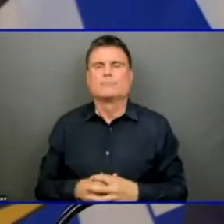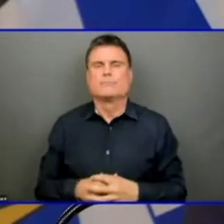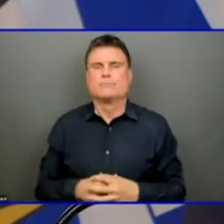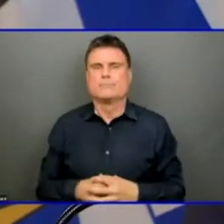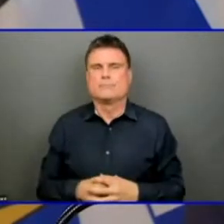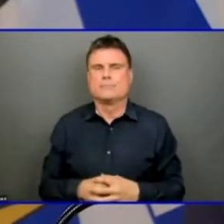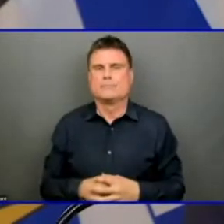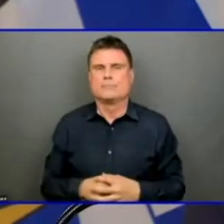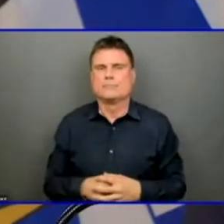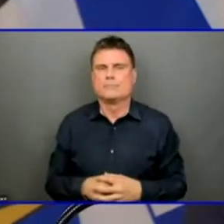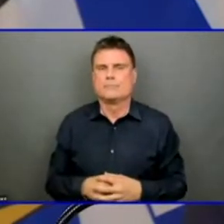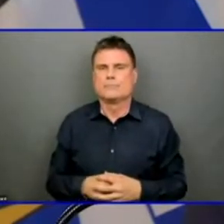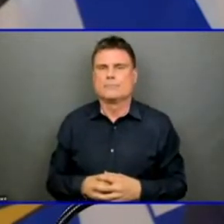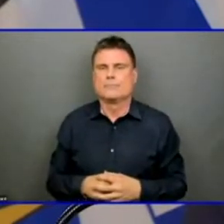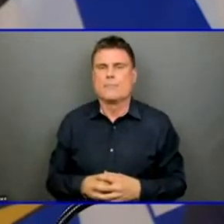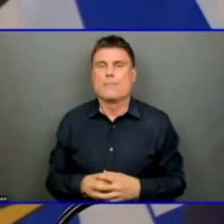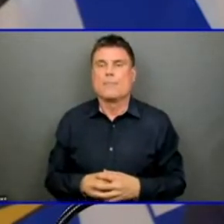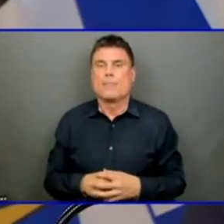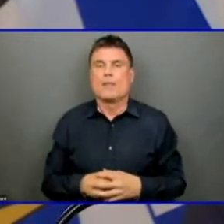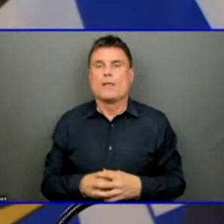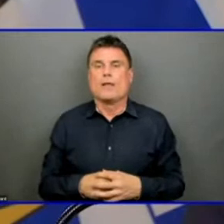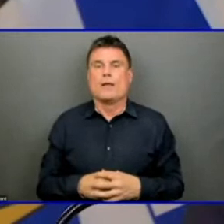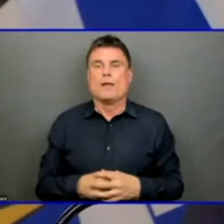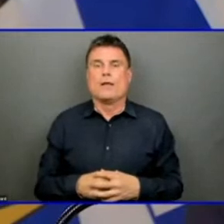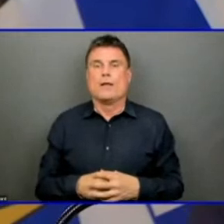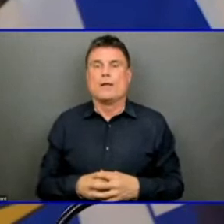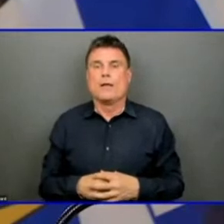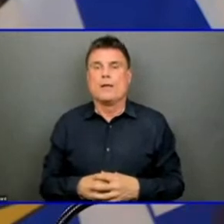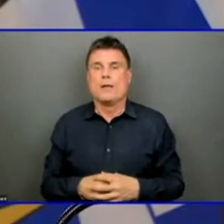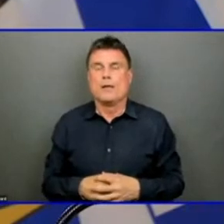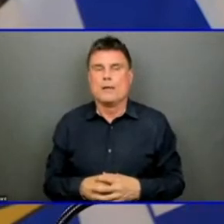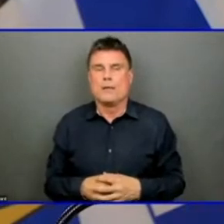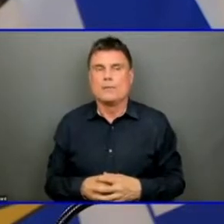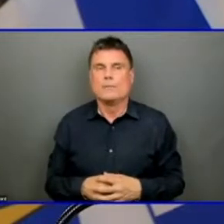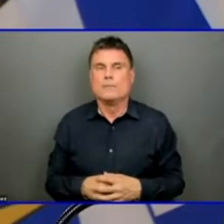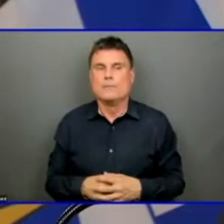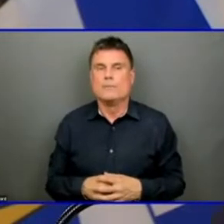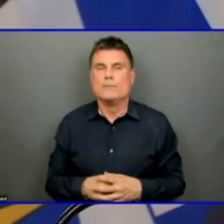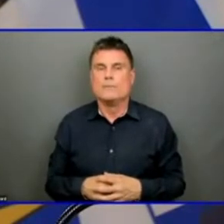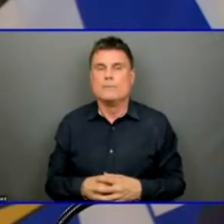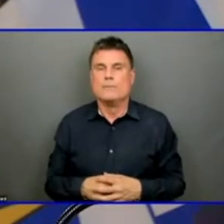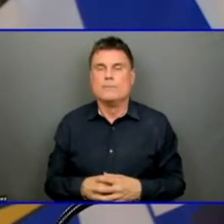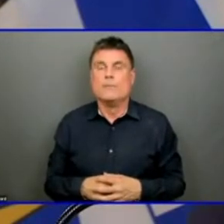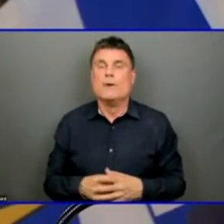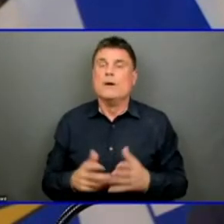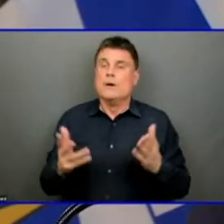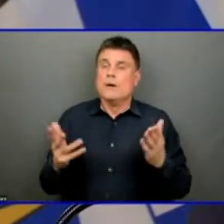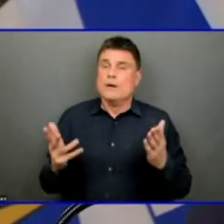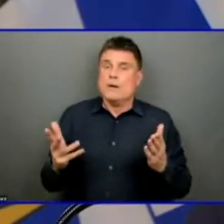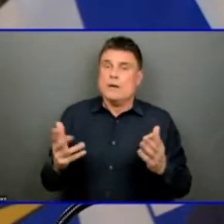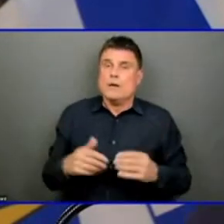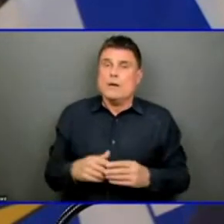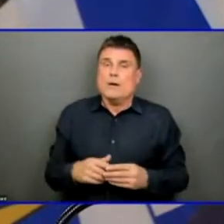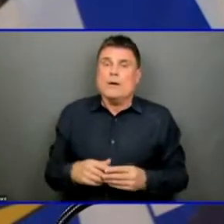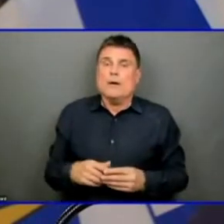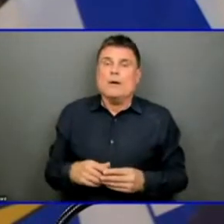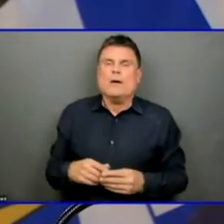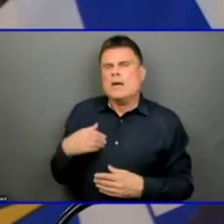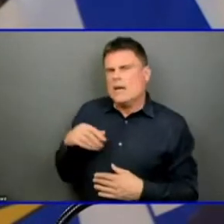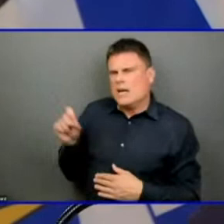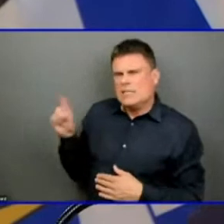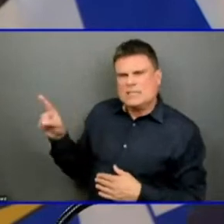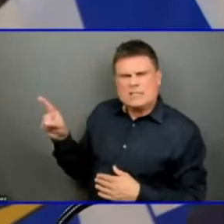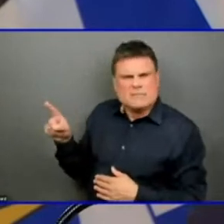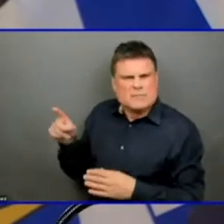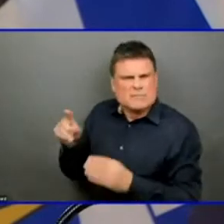际 hospitals. 旅行 So 一 any 定是 update 我们 about 关注 that? 之一，但这里边呢，因为 I'm sorry, I 那个 didn't 都是 catch 联邦 something in 的 Surrey 检疫 Hospital. 系统在做这些事